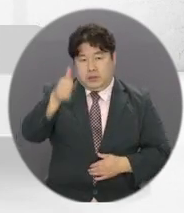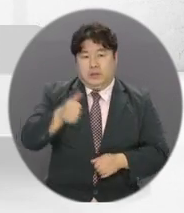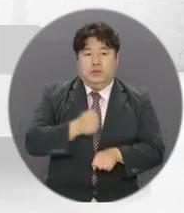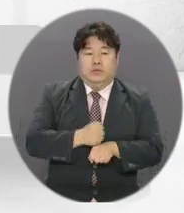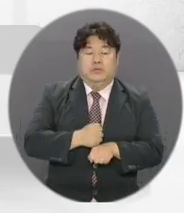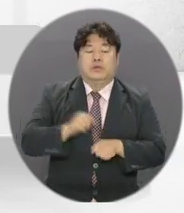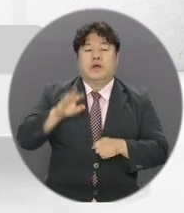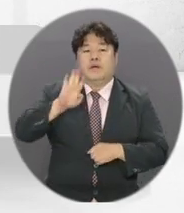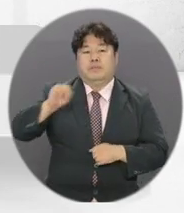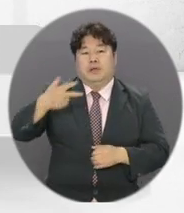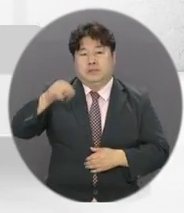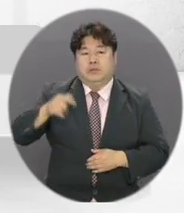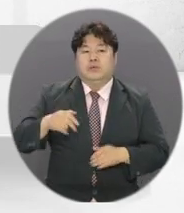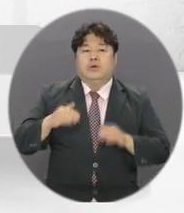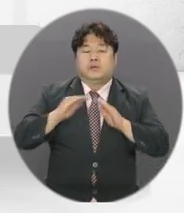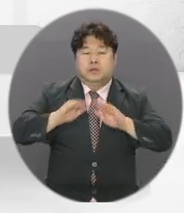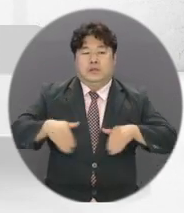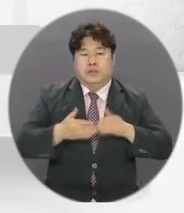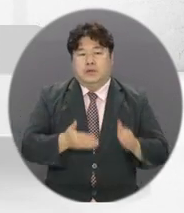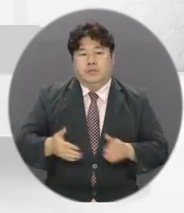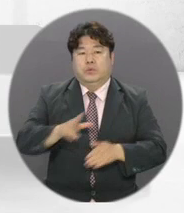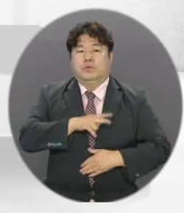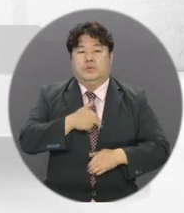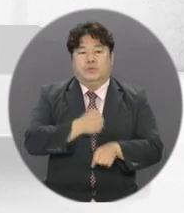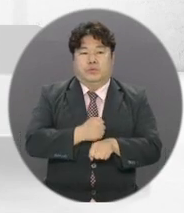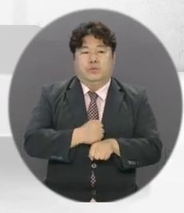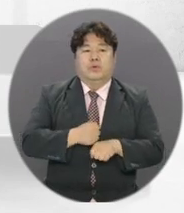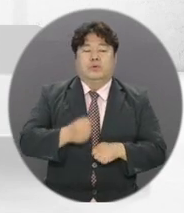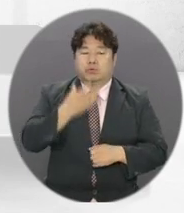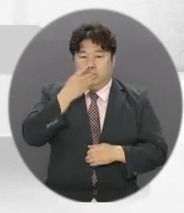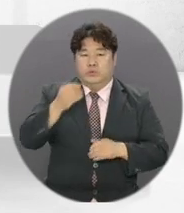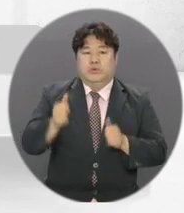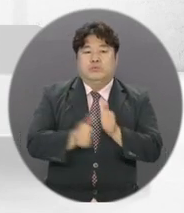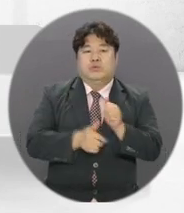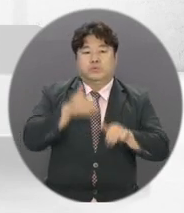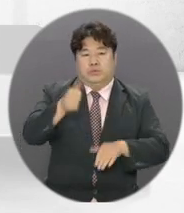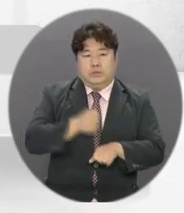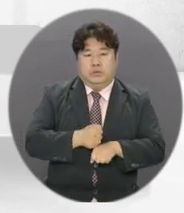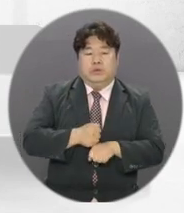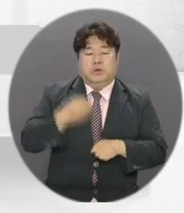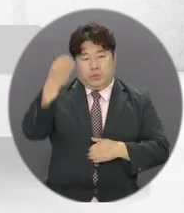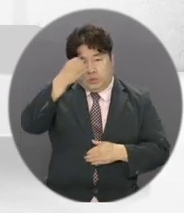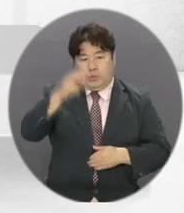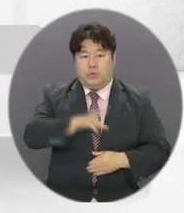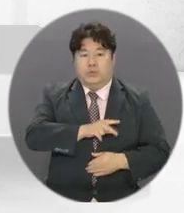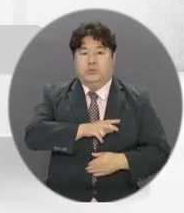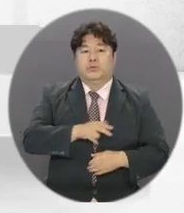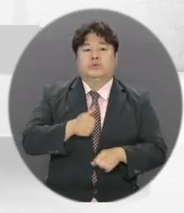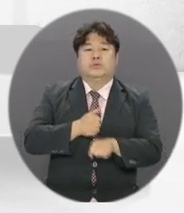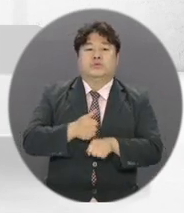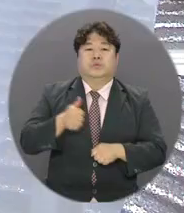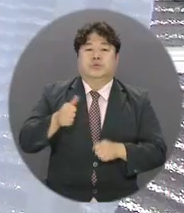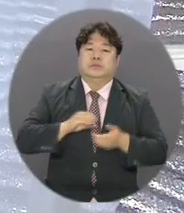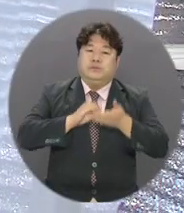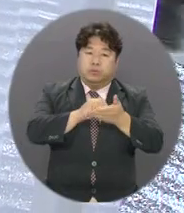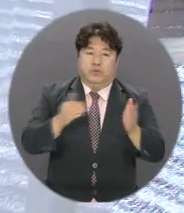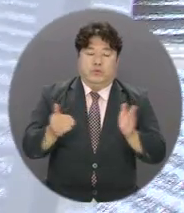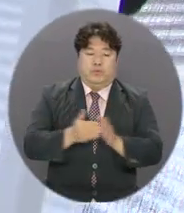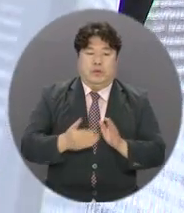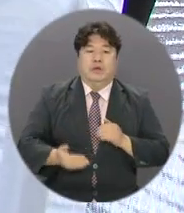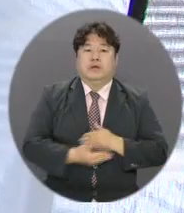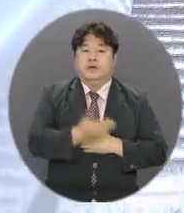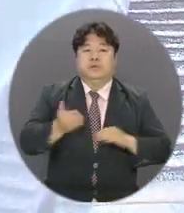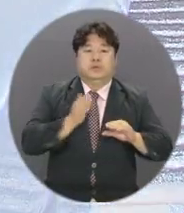박진권 전남도의원, 송영종 전 순천부시장과 장세선 전 고흥군 의원도 등록을 마쳤습니다. 이